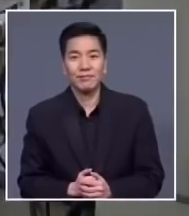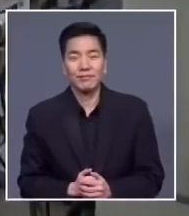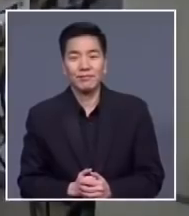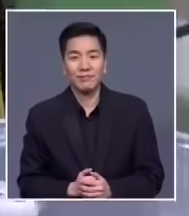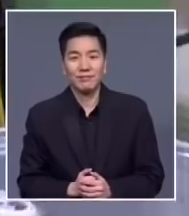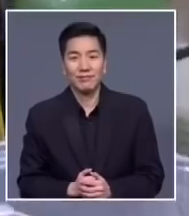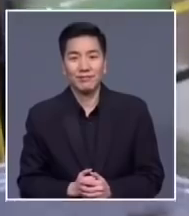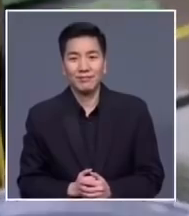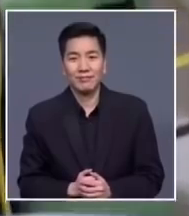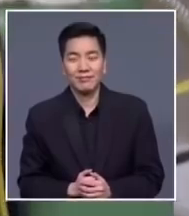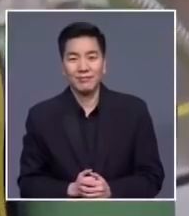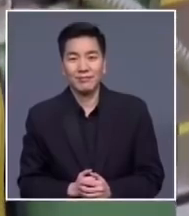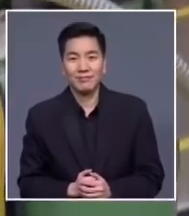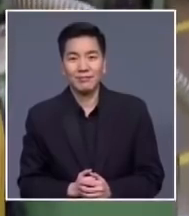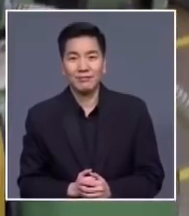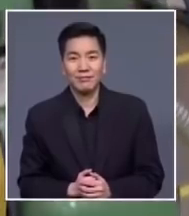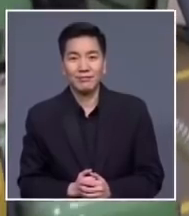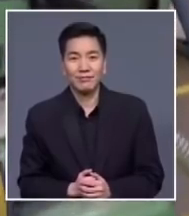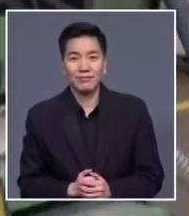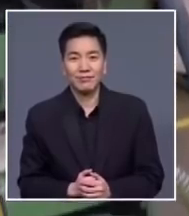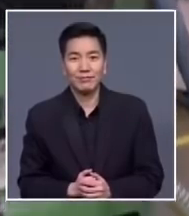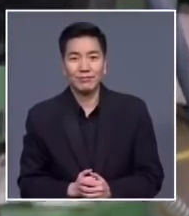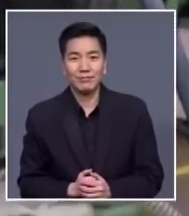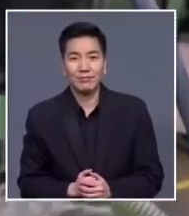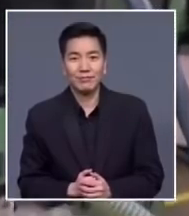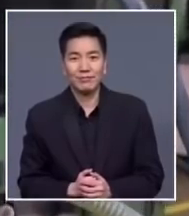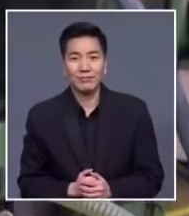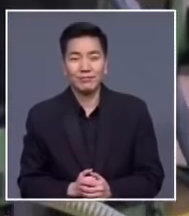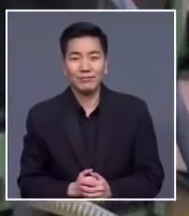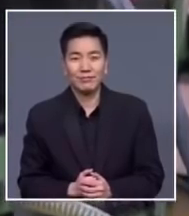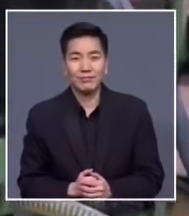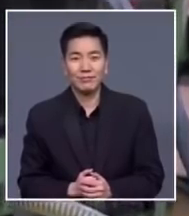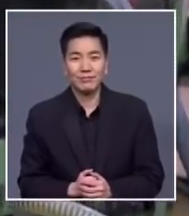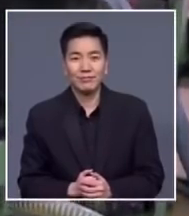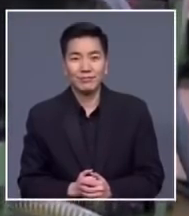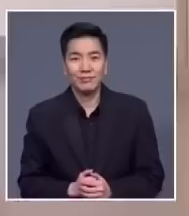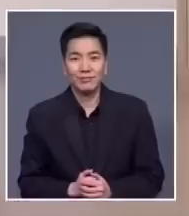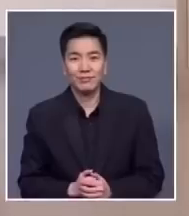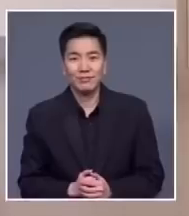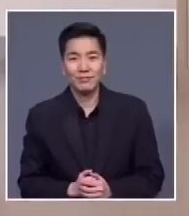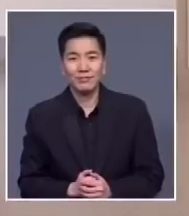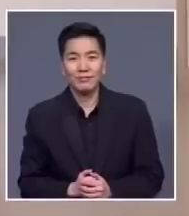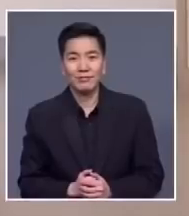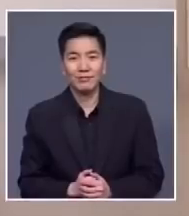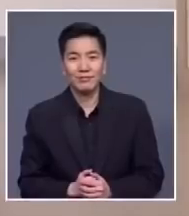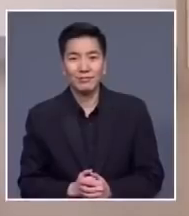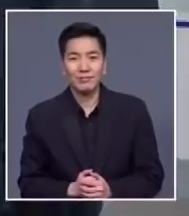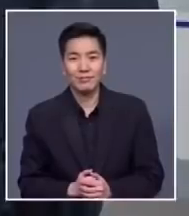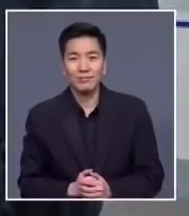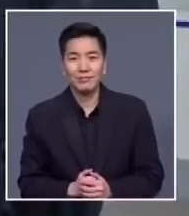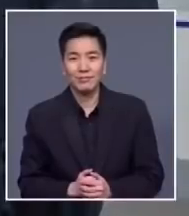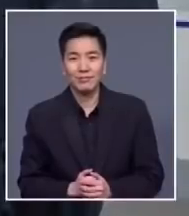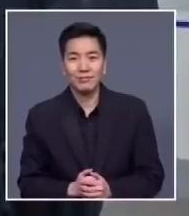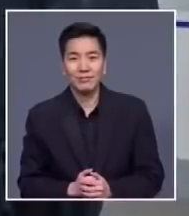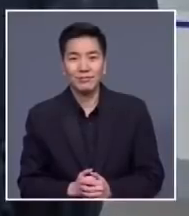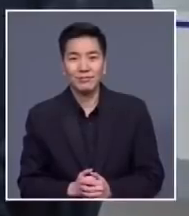해봤습니다만은뭐사고내는사람도없고회사에서시키면은그적응에잘따라주고